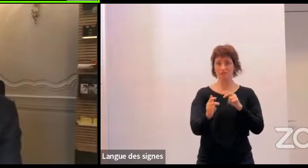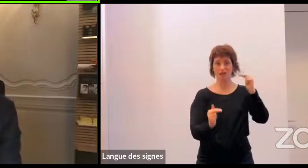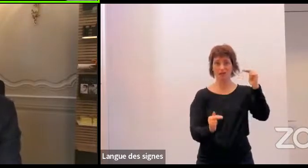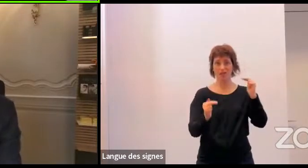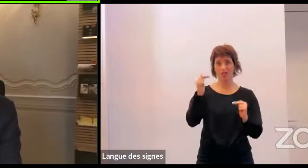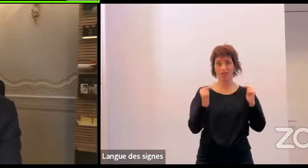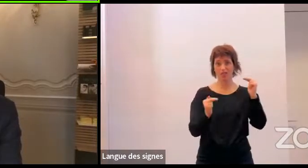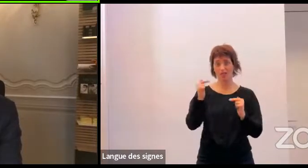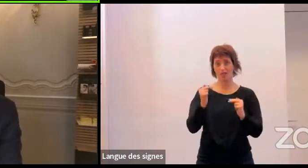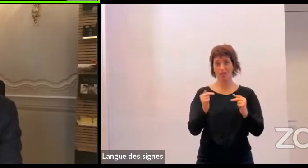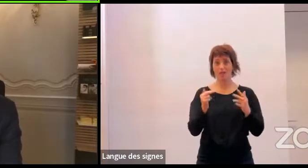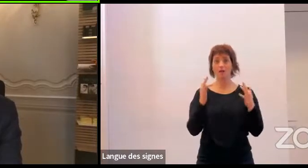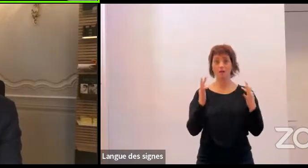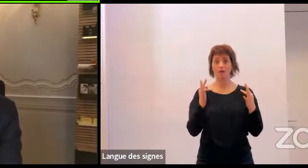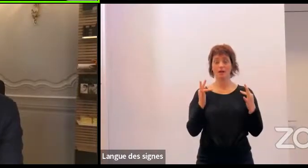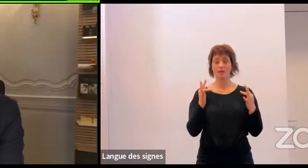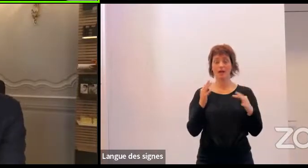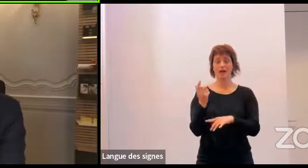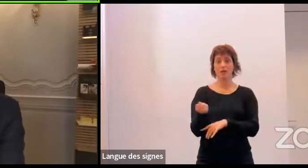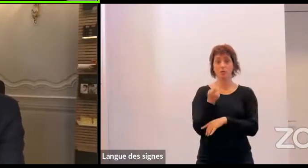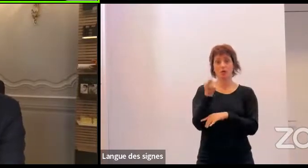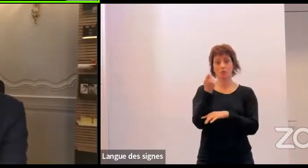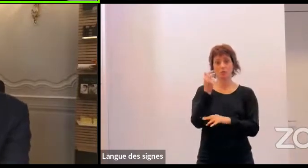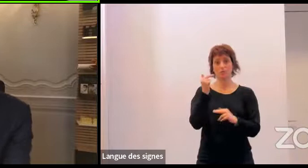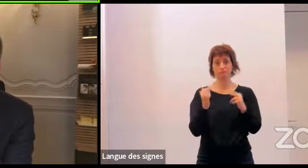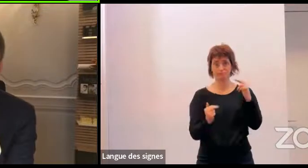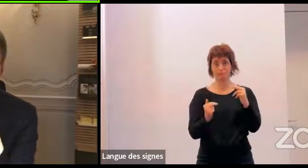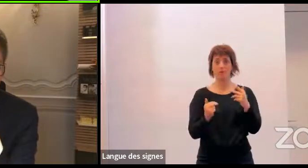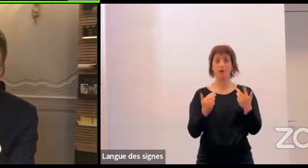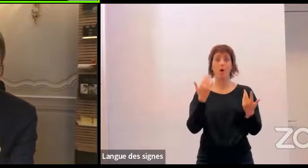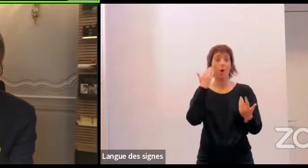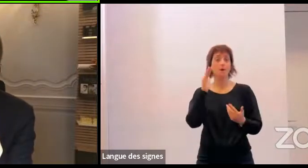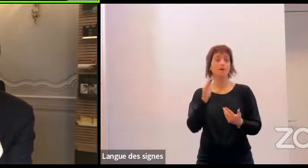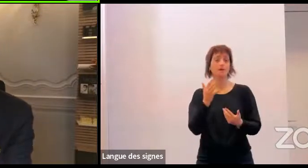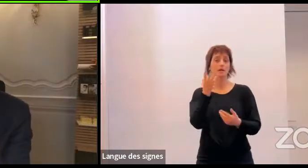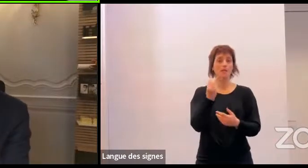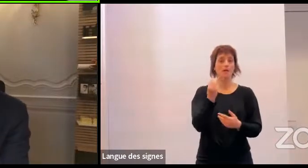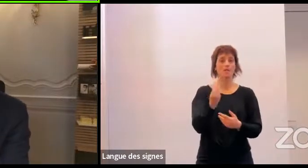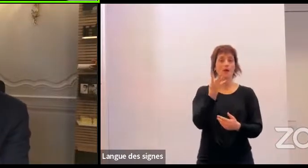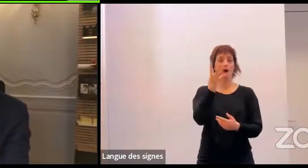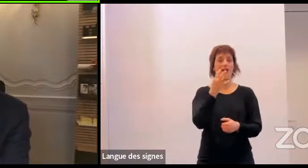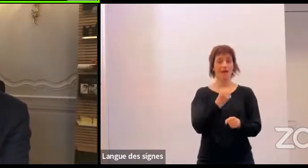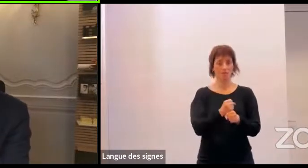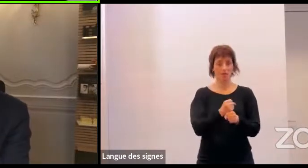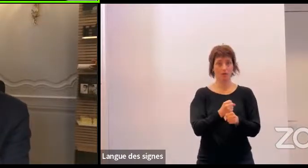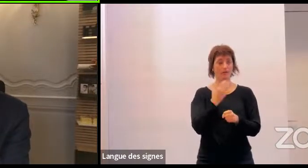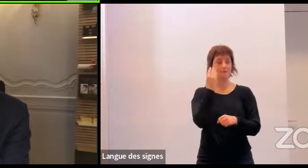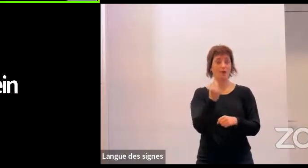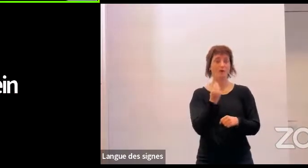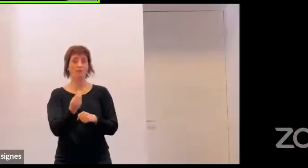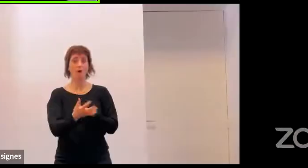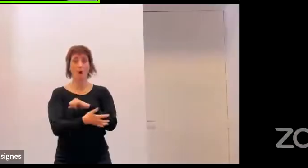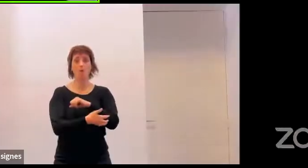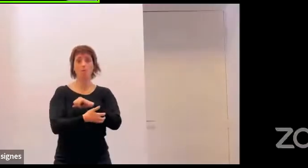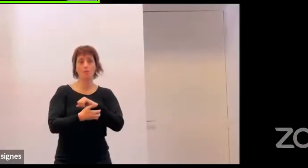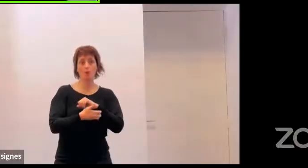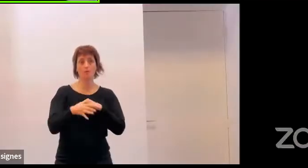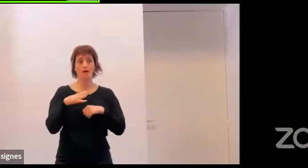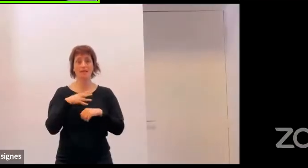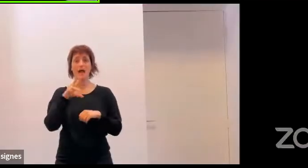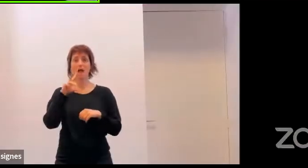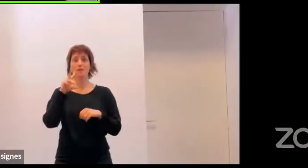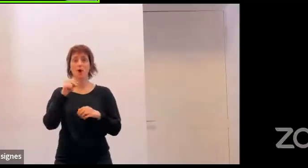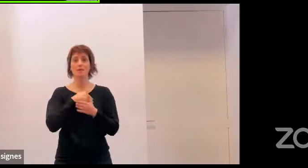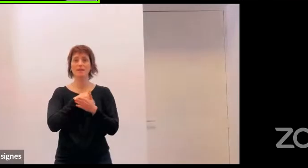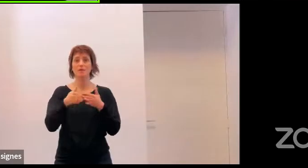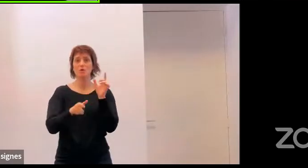éducatives. On sait qu'à 4 ans, un enfant pauvre a entendu 30 millions de mots de moins